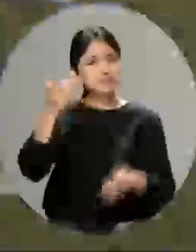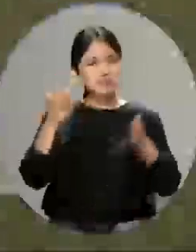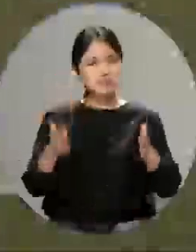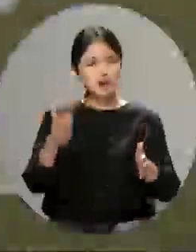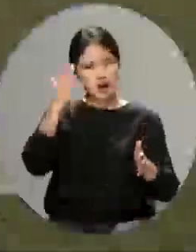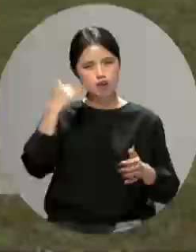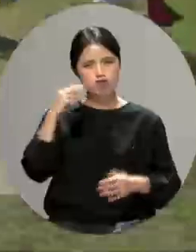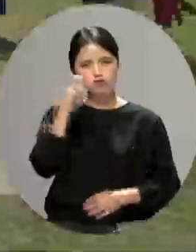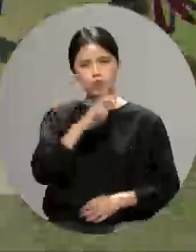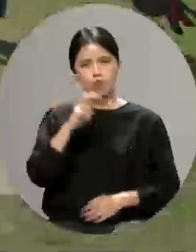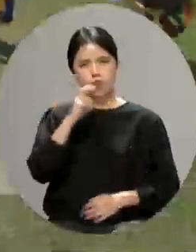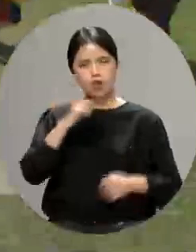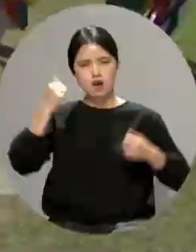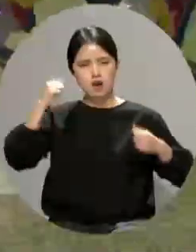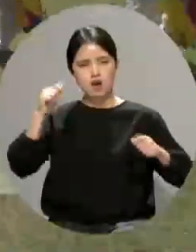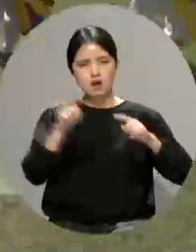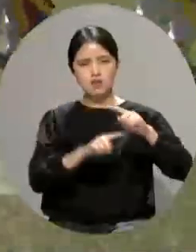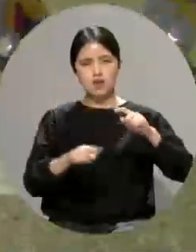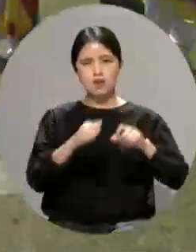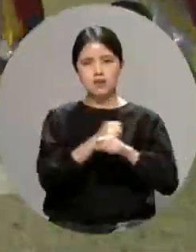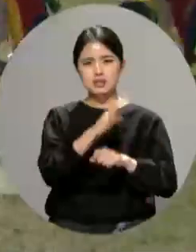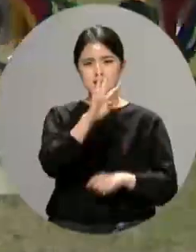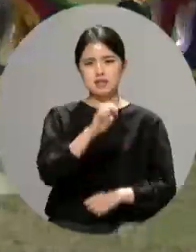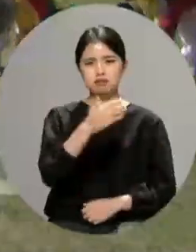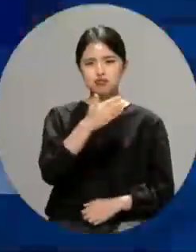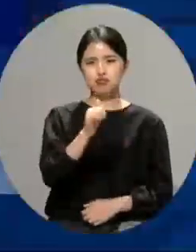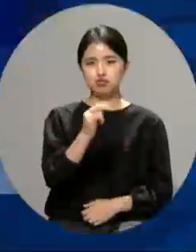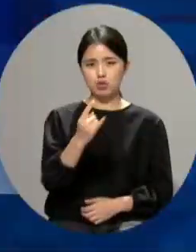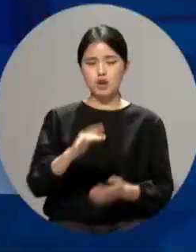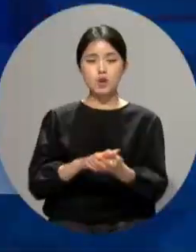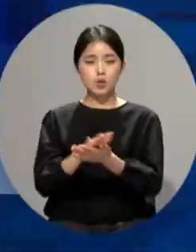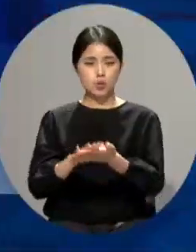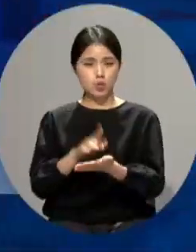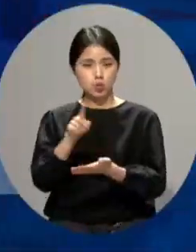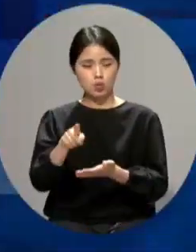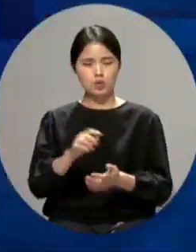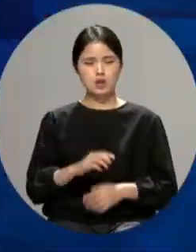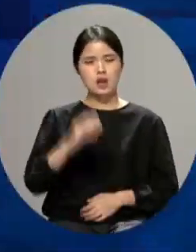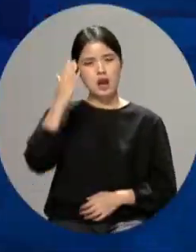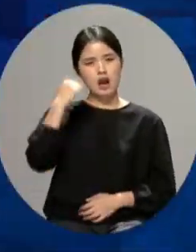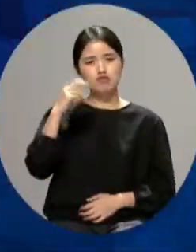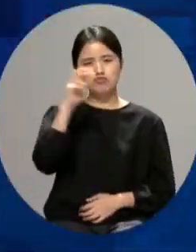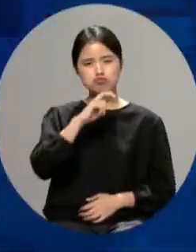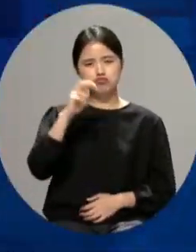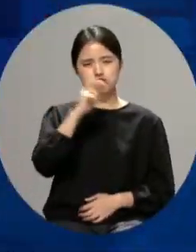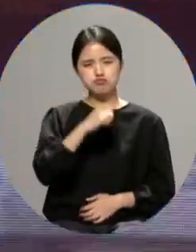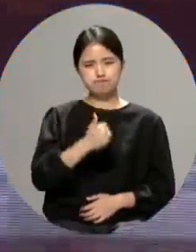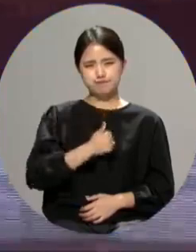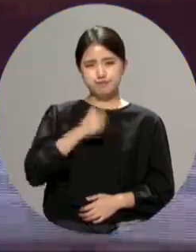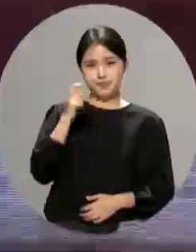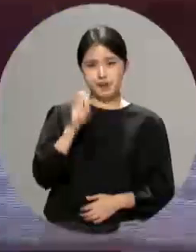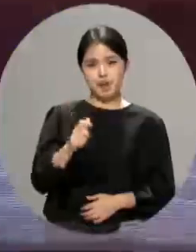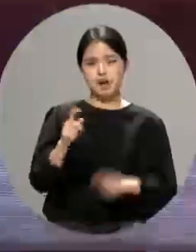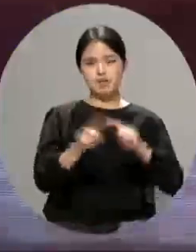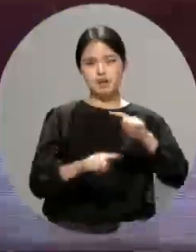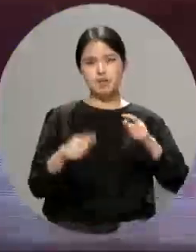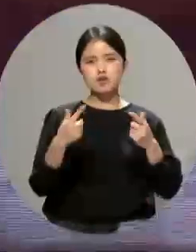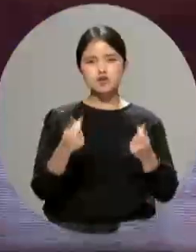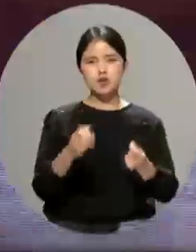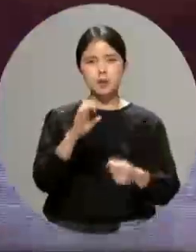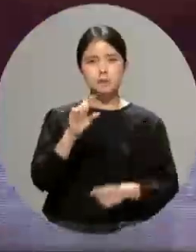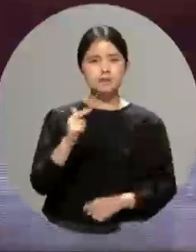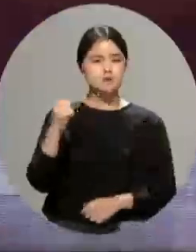향연이 펼쳐진 제49회 전주 대사습놀이. 국악 분야 최고의 권위를 자랑하는 대회인 만큼 판소리와